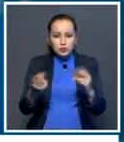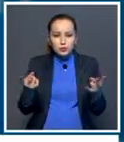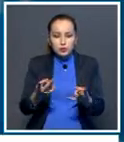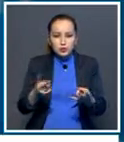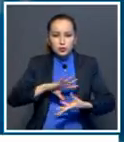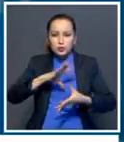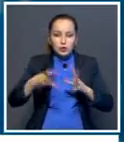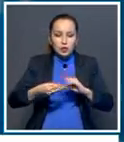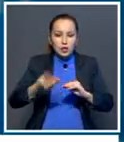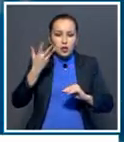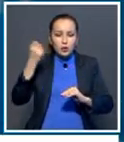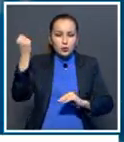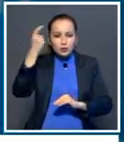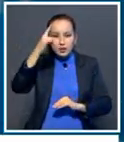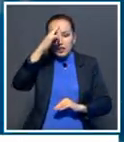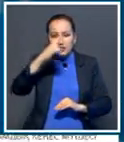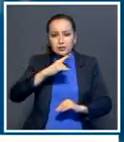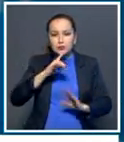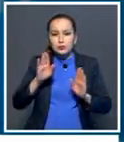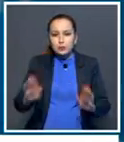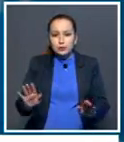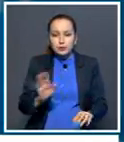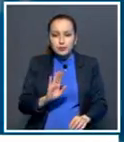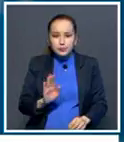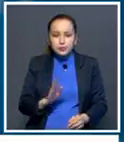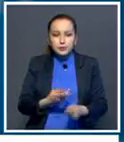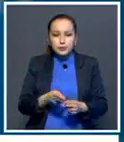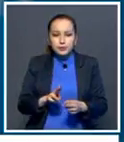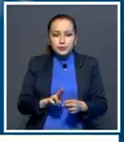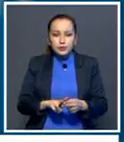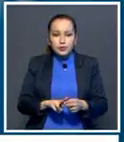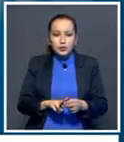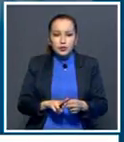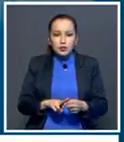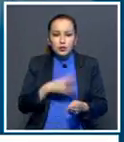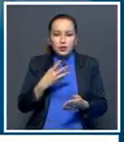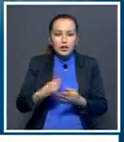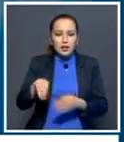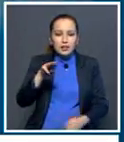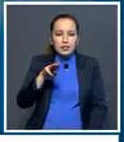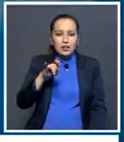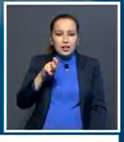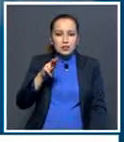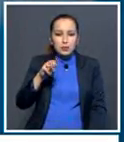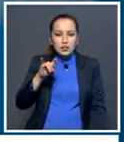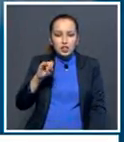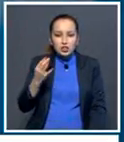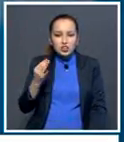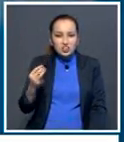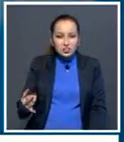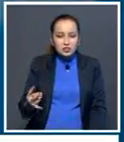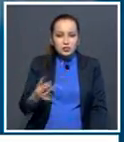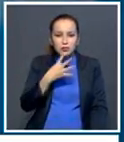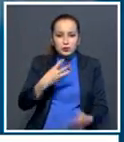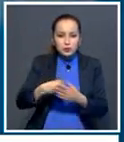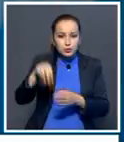рейтингті біз тек қана Қазақстан бойынша жаңағы Transparency International-дің несін жылда аламыз.